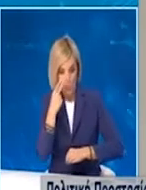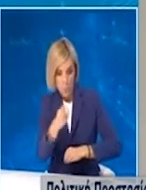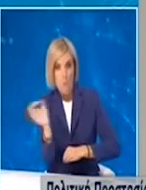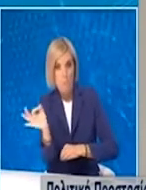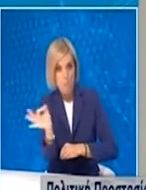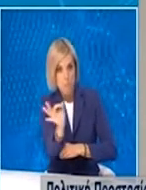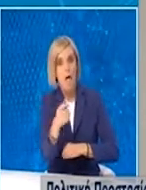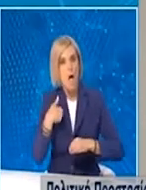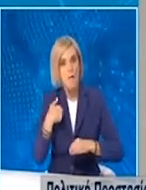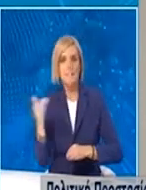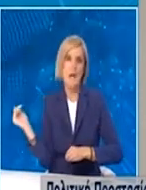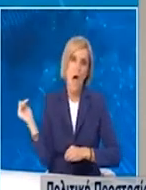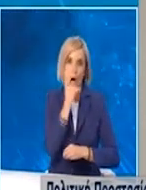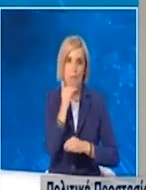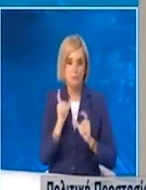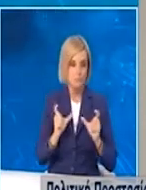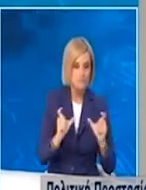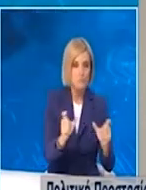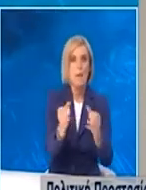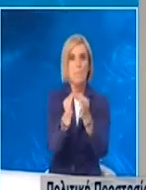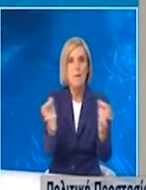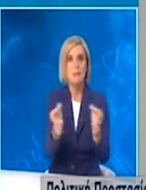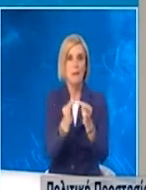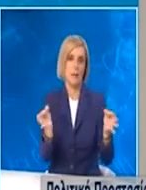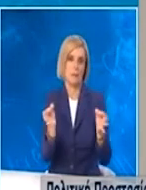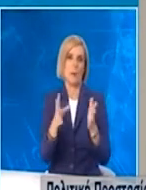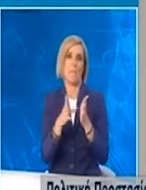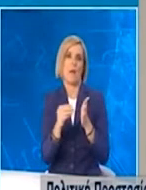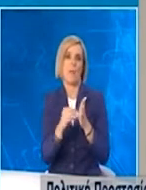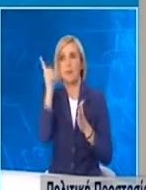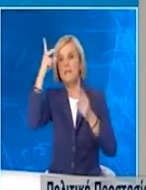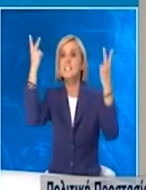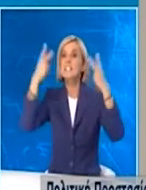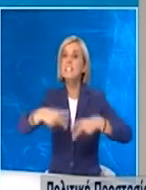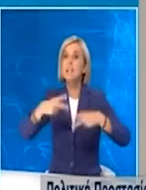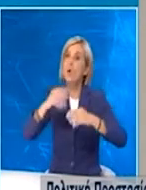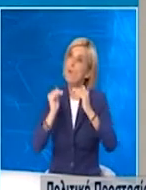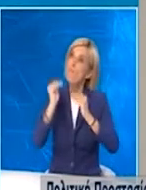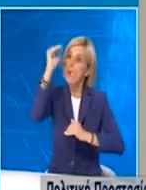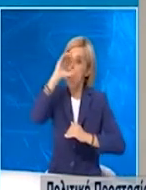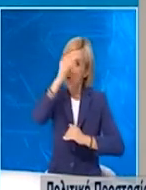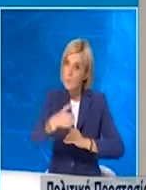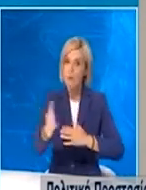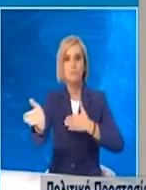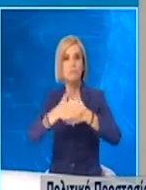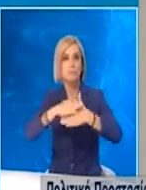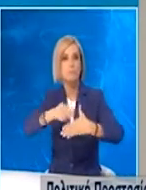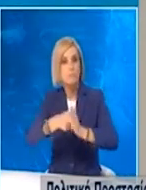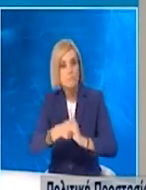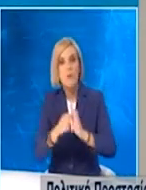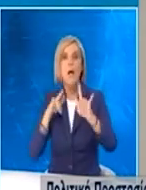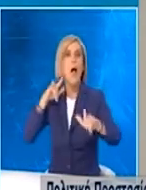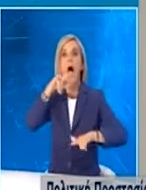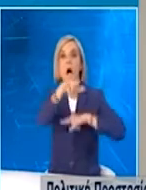προσαρμόζουμε ανάλογα και τις ενέργειές μας. Όπου χρειάστηκε, κλείσαμε σύνορα που είχαμε ανοίξει. Μείναμε κλειστοί σε πτήσεις. Επιβάλαμε πρόσθετους